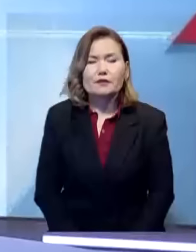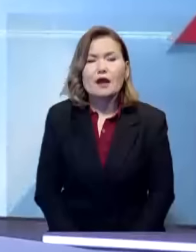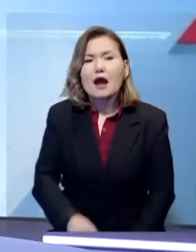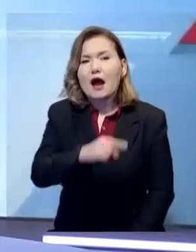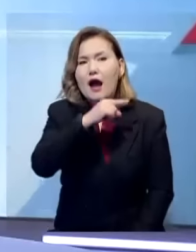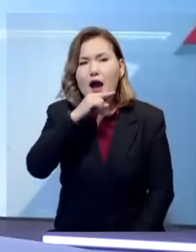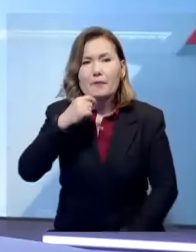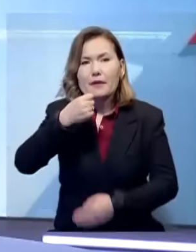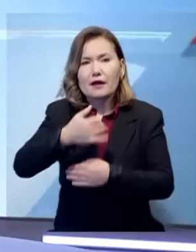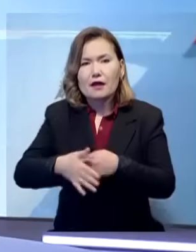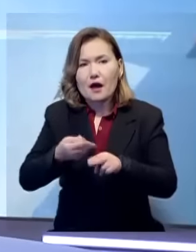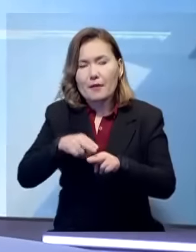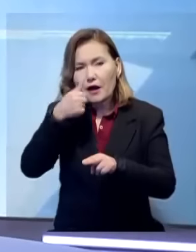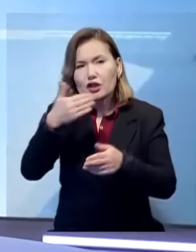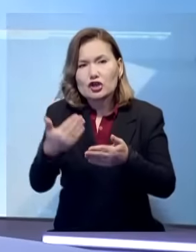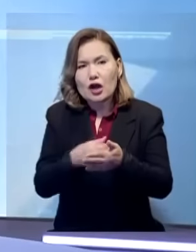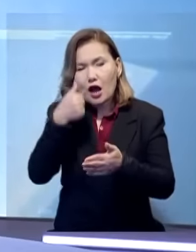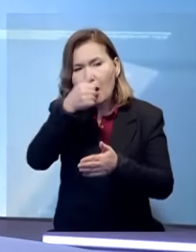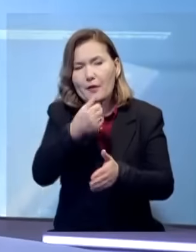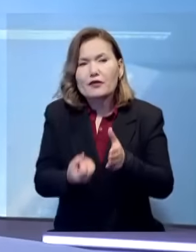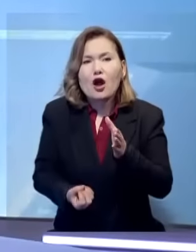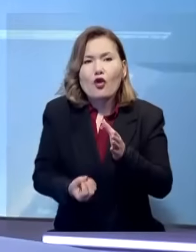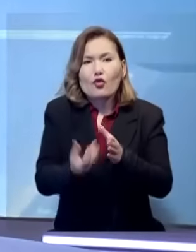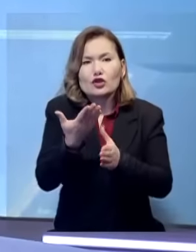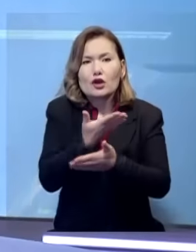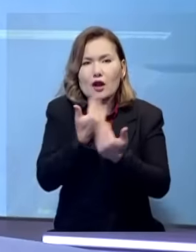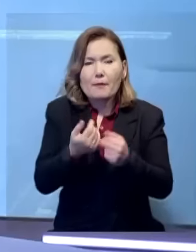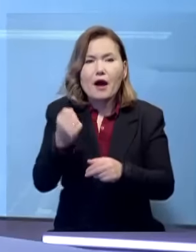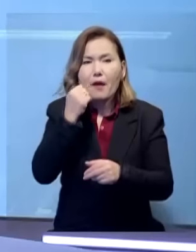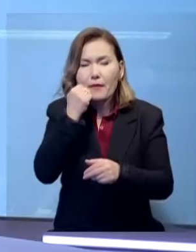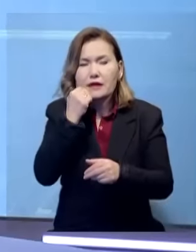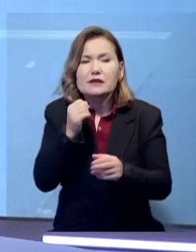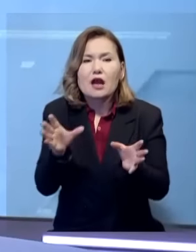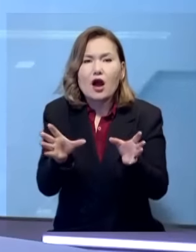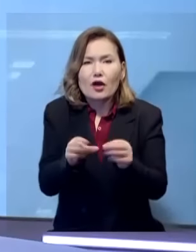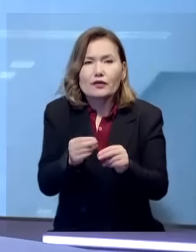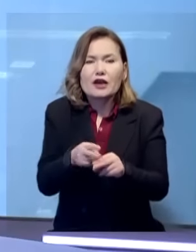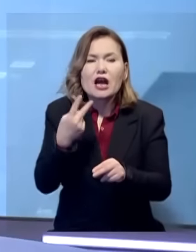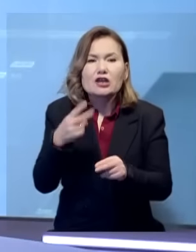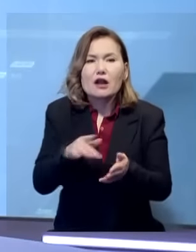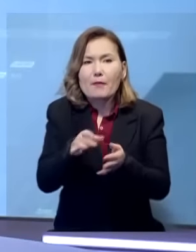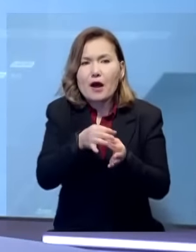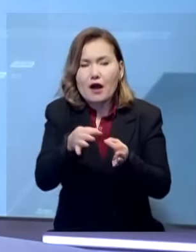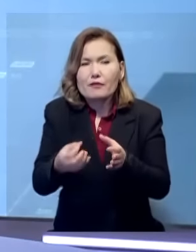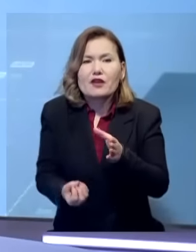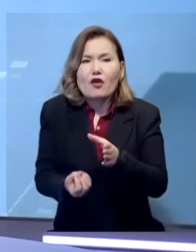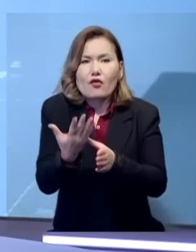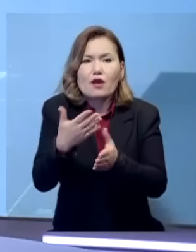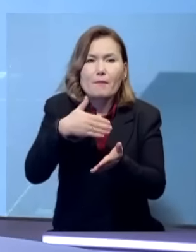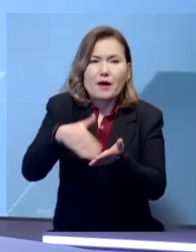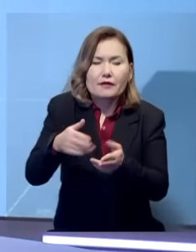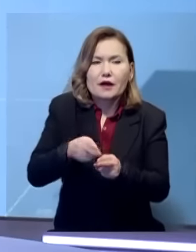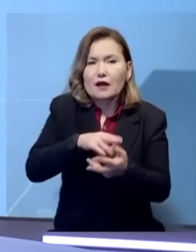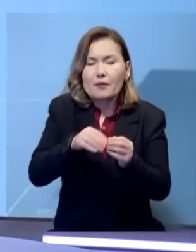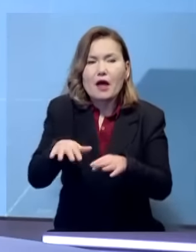Ал Ресей астанасы биыл жаңа жылды от шашушсыз қарсы алды. Мәскеумен бірге елдің 20-ға жуық қаласы пиротехникадан бас тартты.